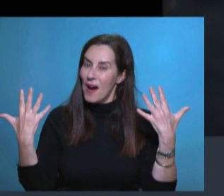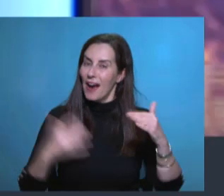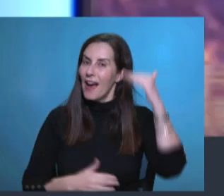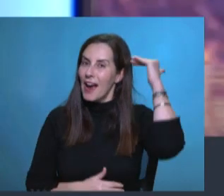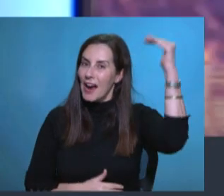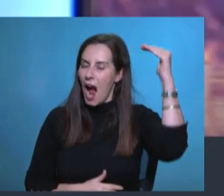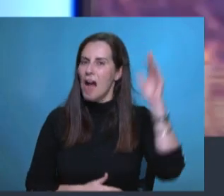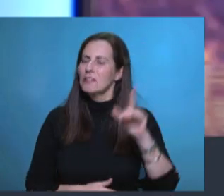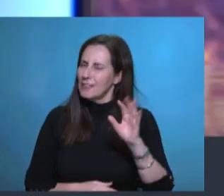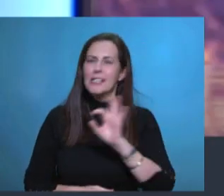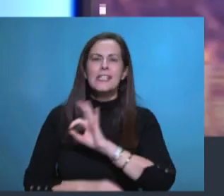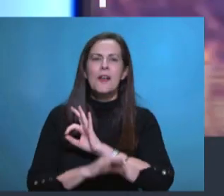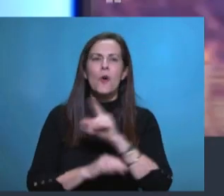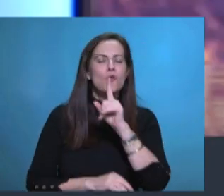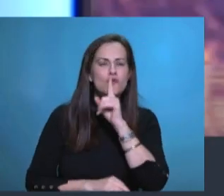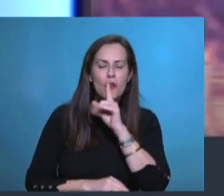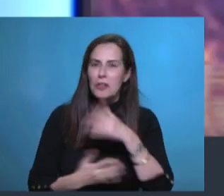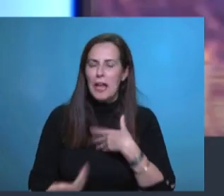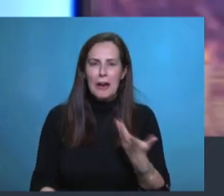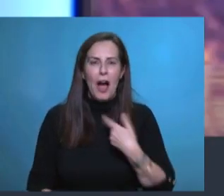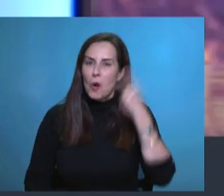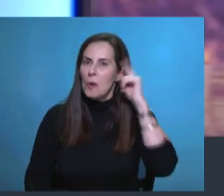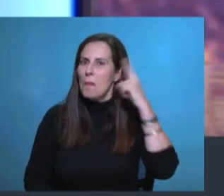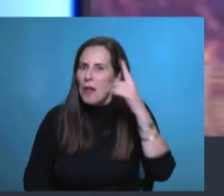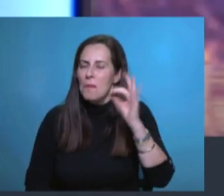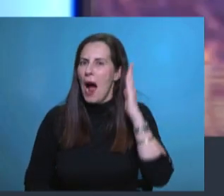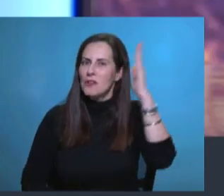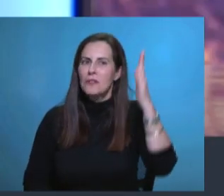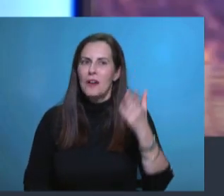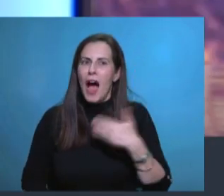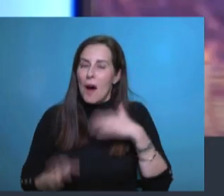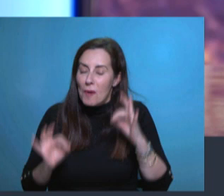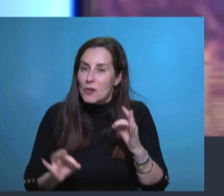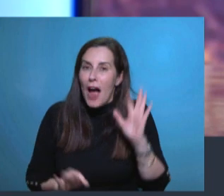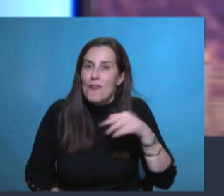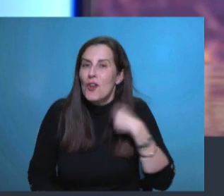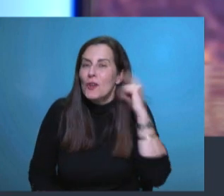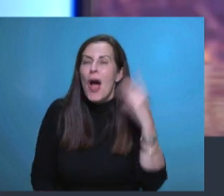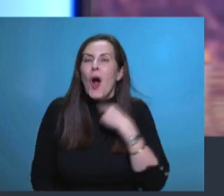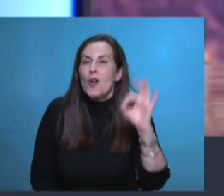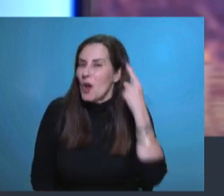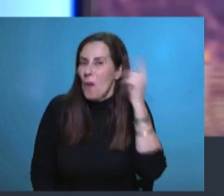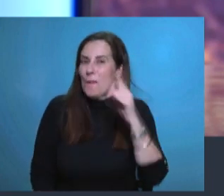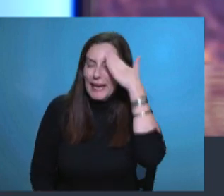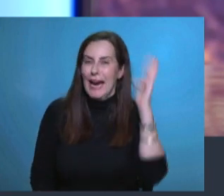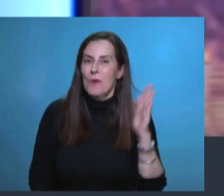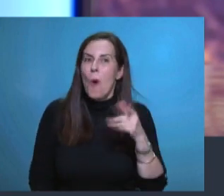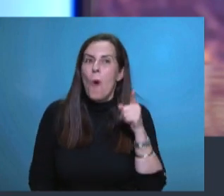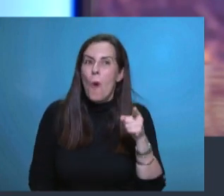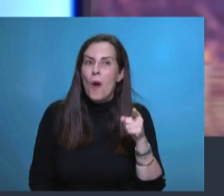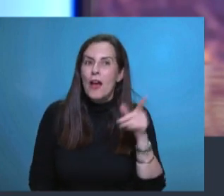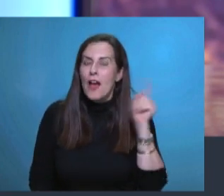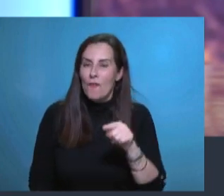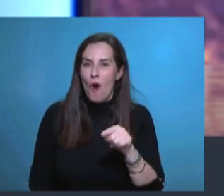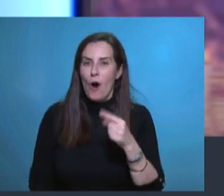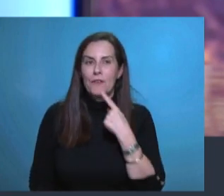לסתירה. אנחנו לא יודעים מה הדעות שלו, מה החזון שלו, אנחנו אשכרה לא יודעים איך הקול שלו נשמע. יכול להיות שהוא יבוא מול המצלמה